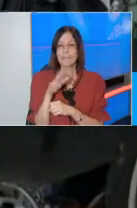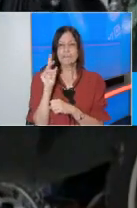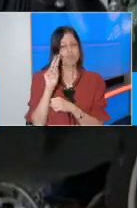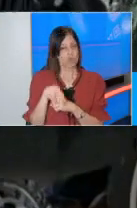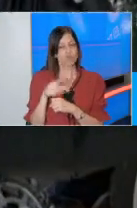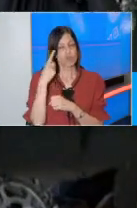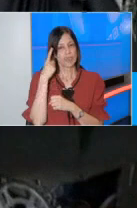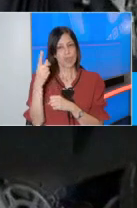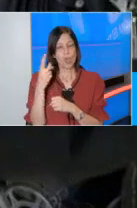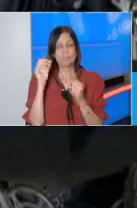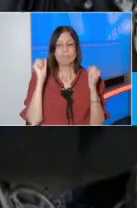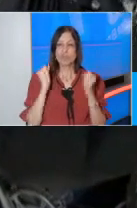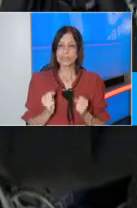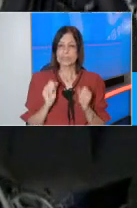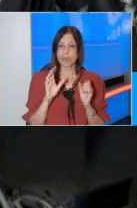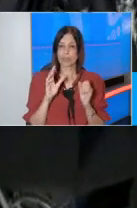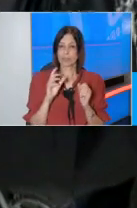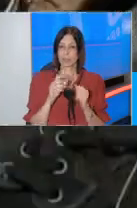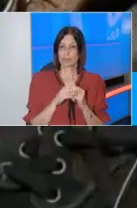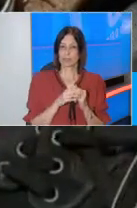ידיעות מבוססות על כך,